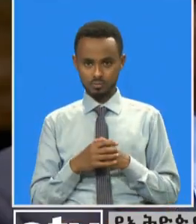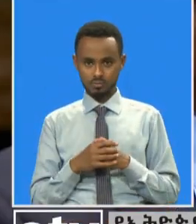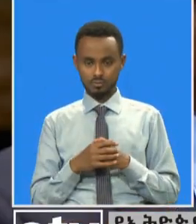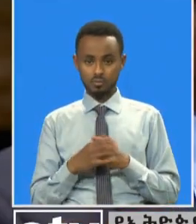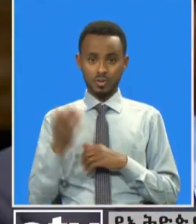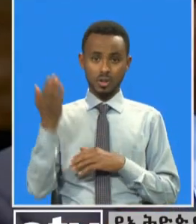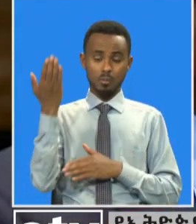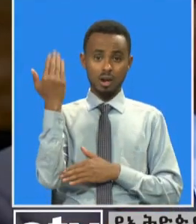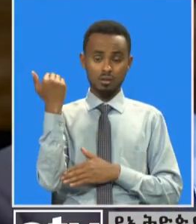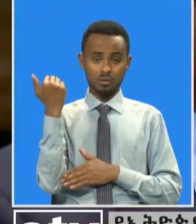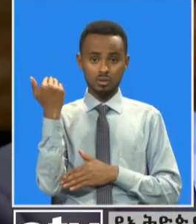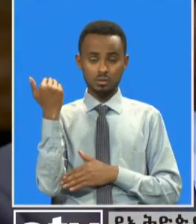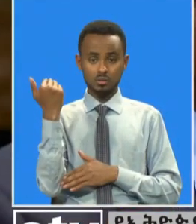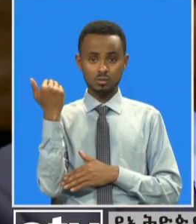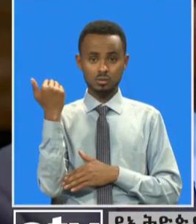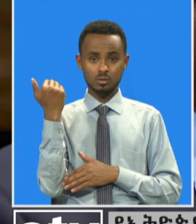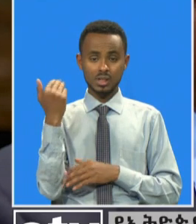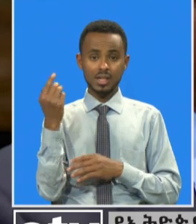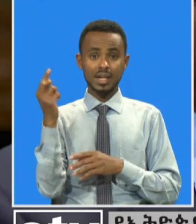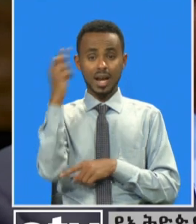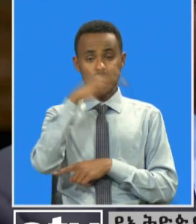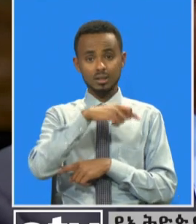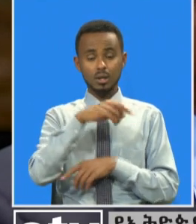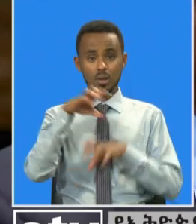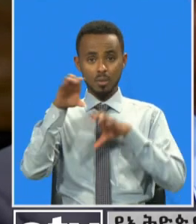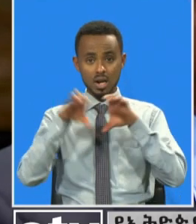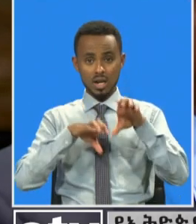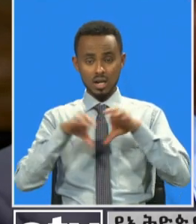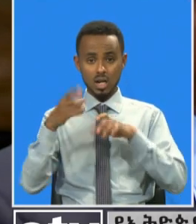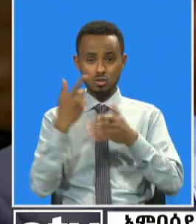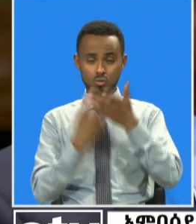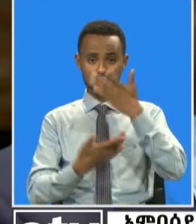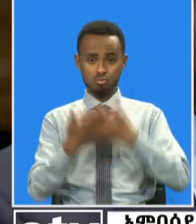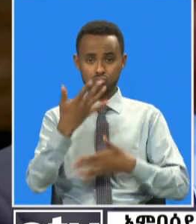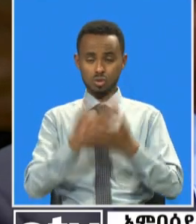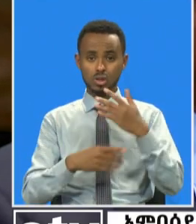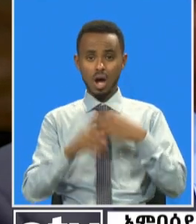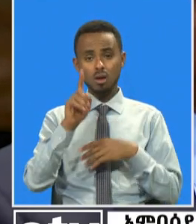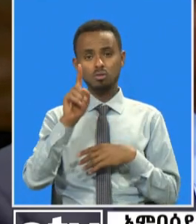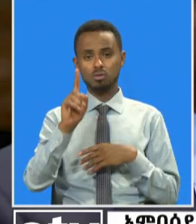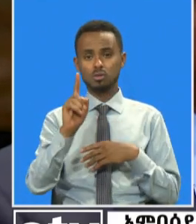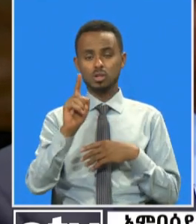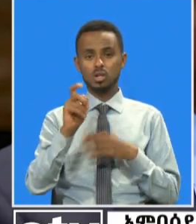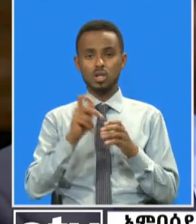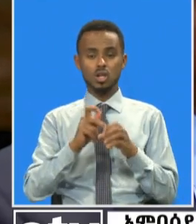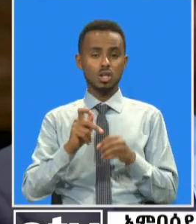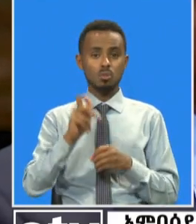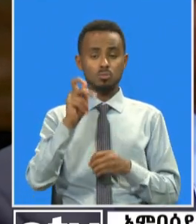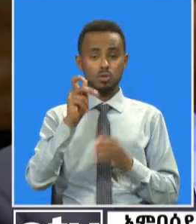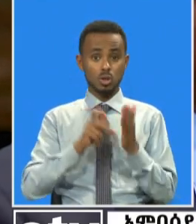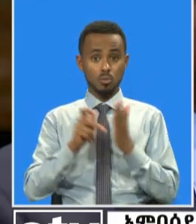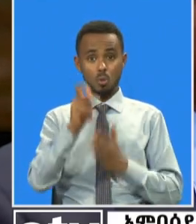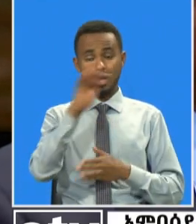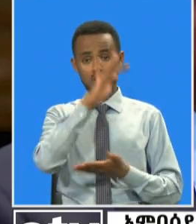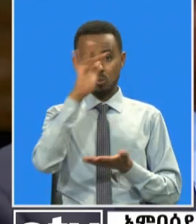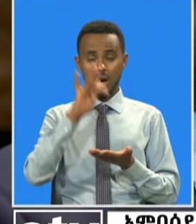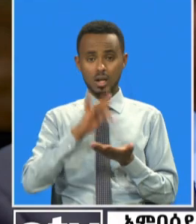ባለፉት ቀናት ባደረግናቸው ውይይቶች አንዱ የዲፕሎማሲው